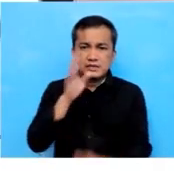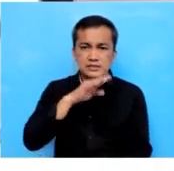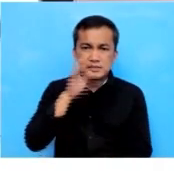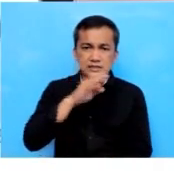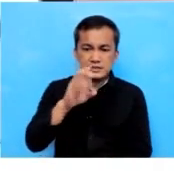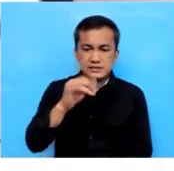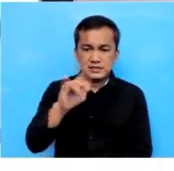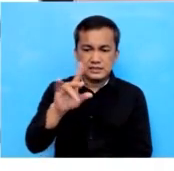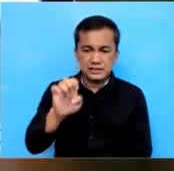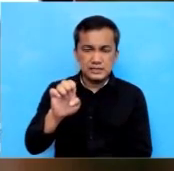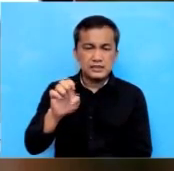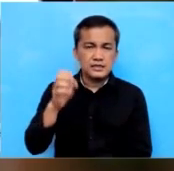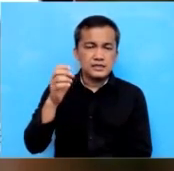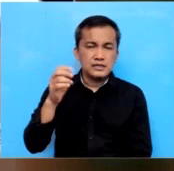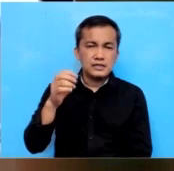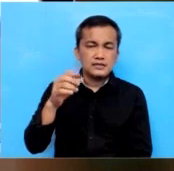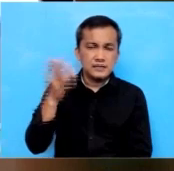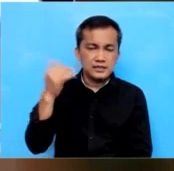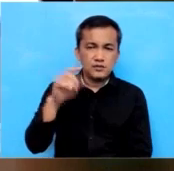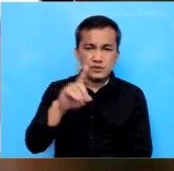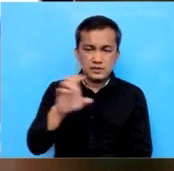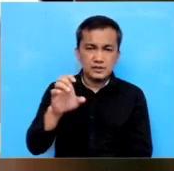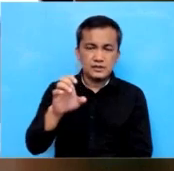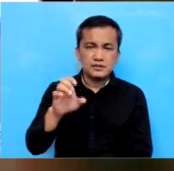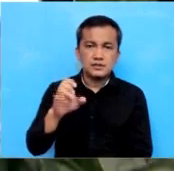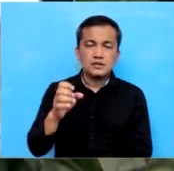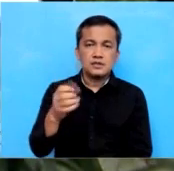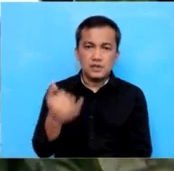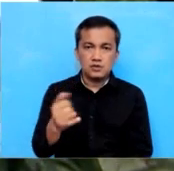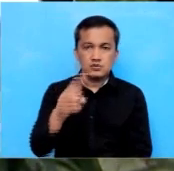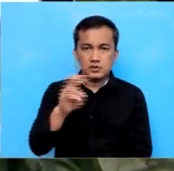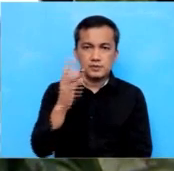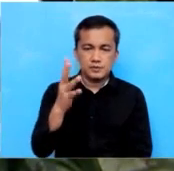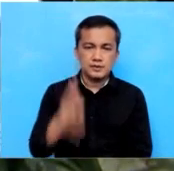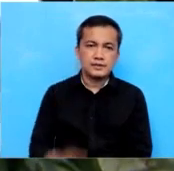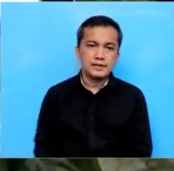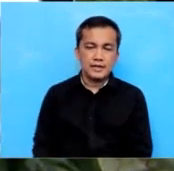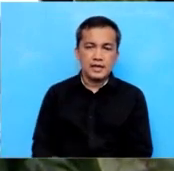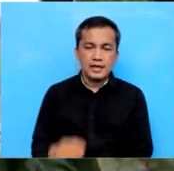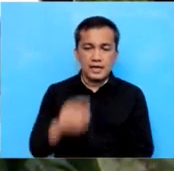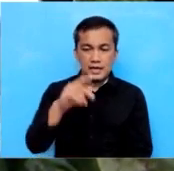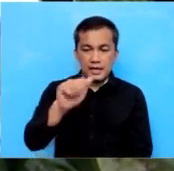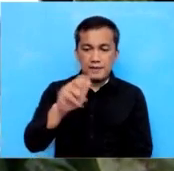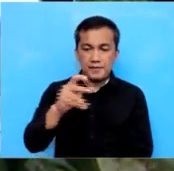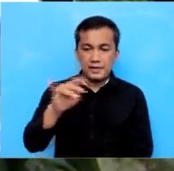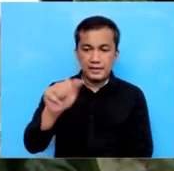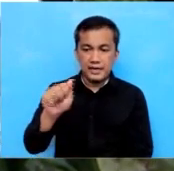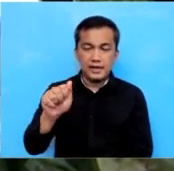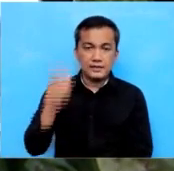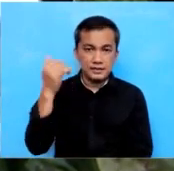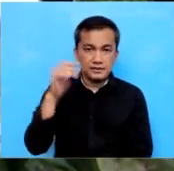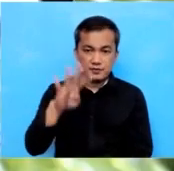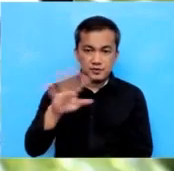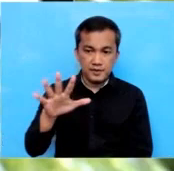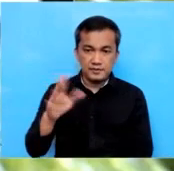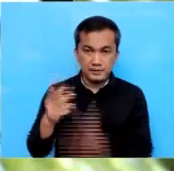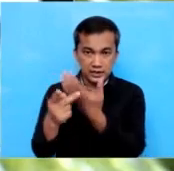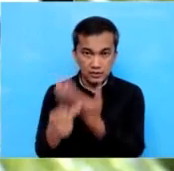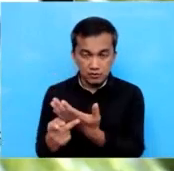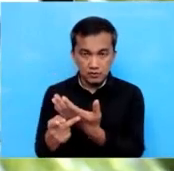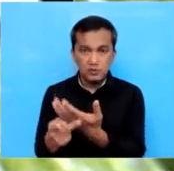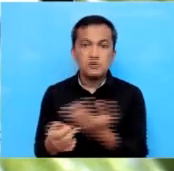100 pesos per kilo, 250 pesos na ngayon. Ang ampalaya na dating nasa 45 pesos kada kilo,